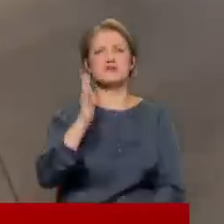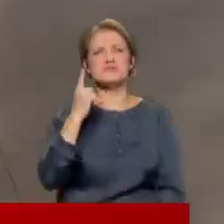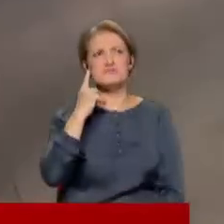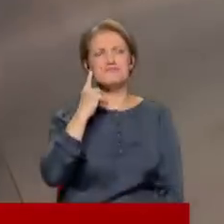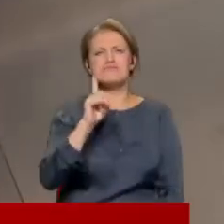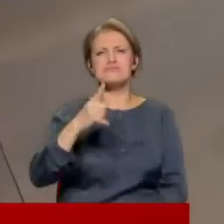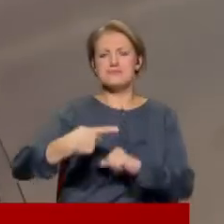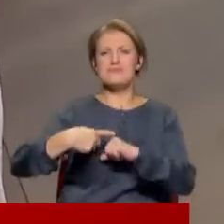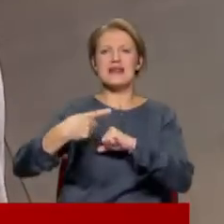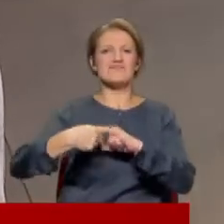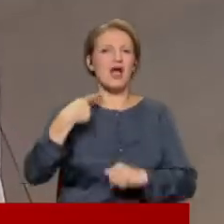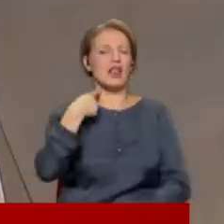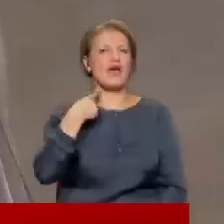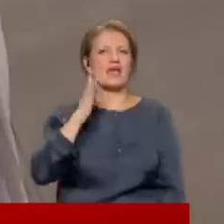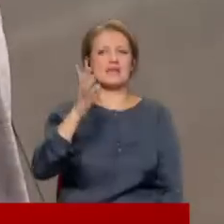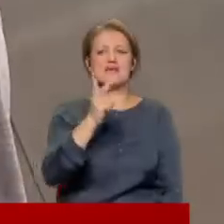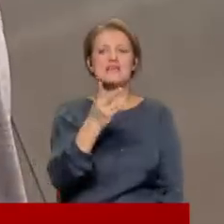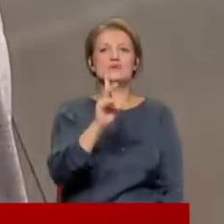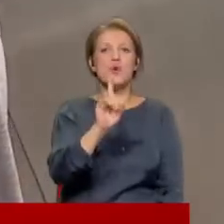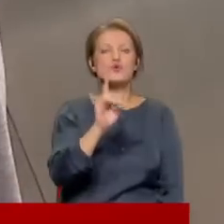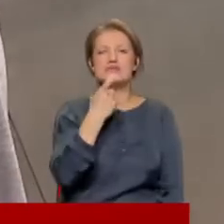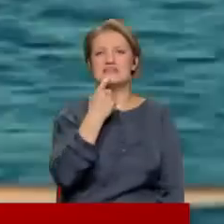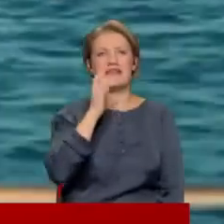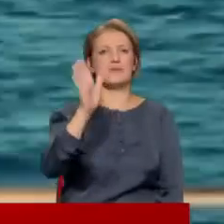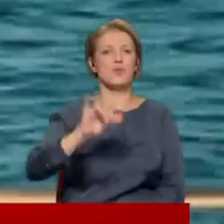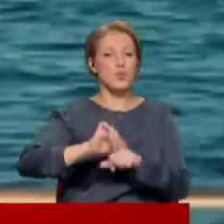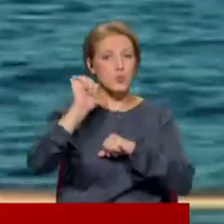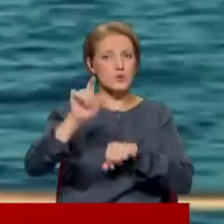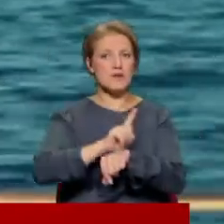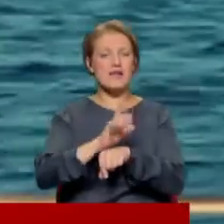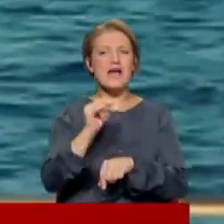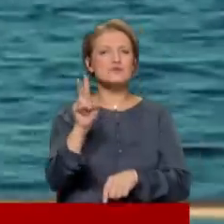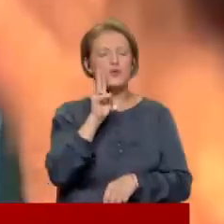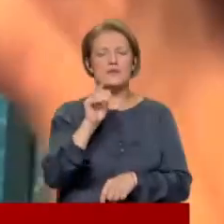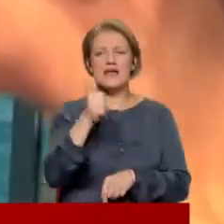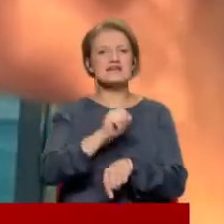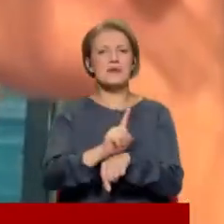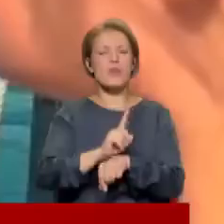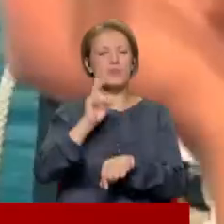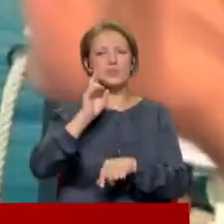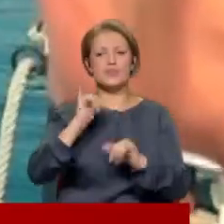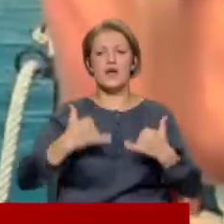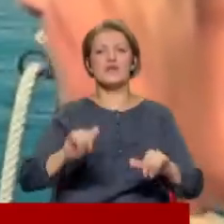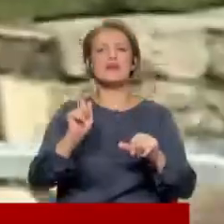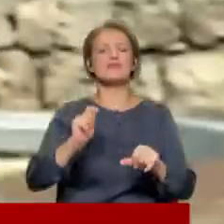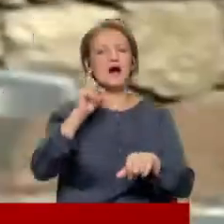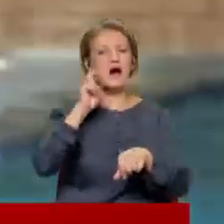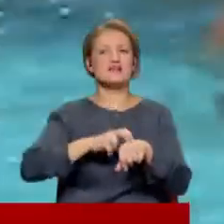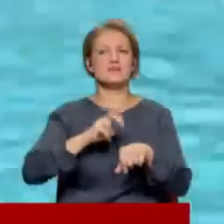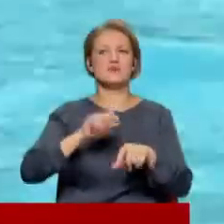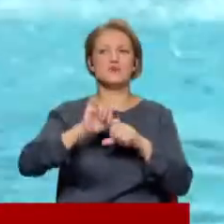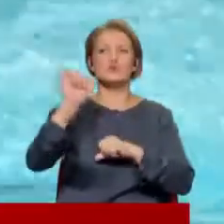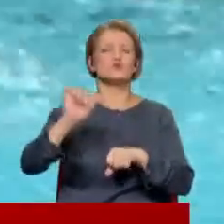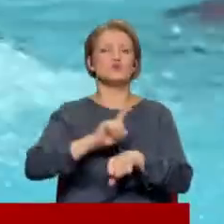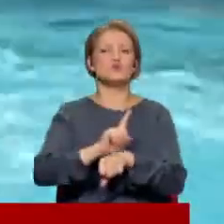bir haftalığına Alanya'ya 2014'te gittim. Çok uzun zaman oldu. Evet. En son ne zaman tatil yaptığını hatırlamayacak kadar uzun süredir tatil